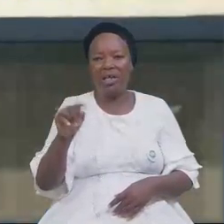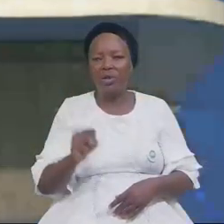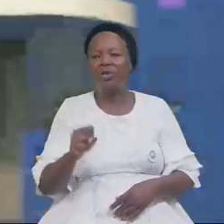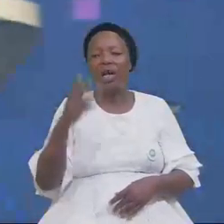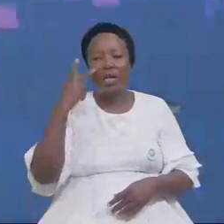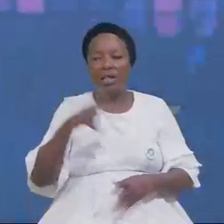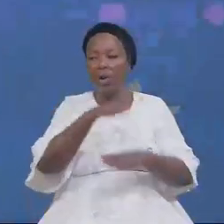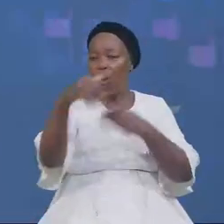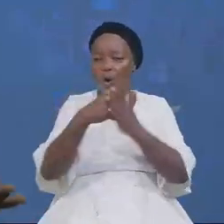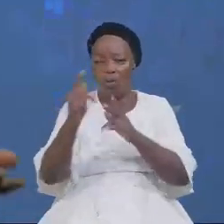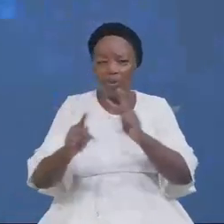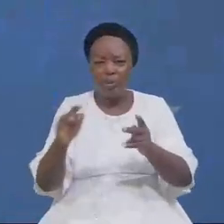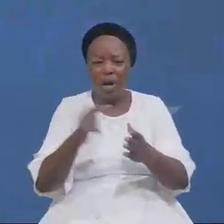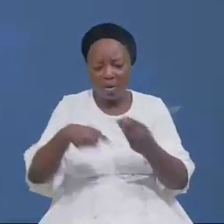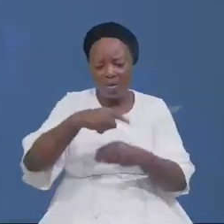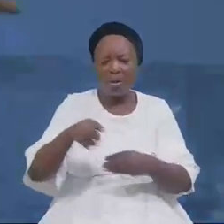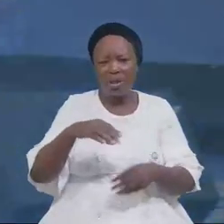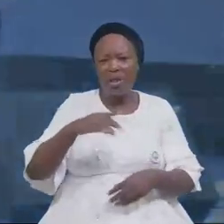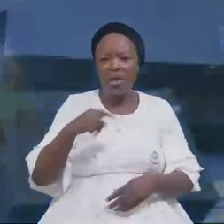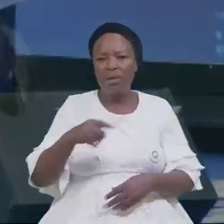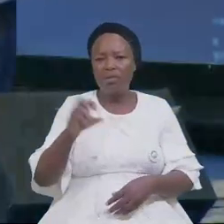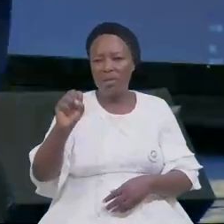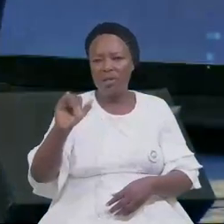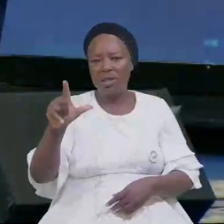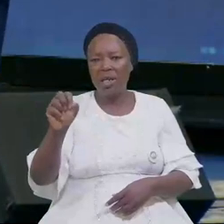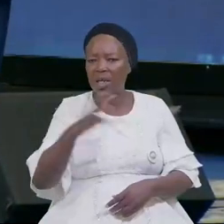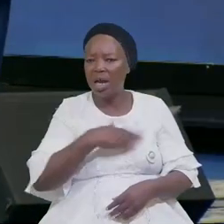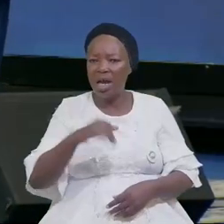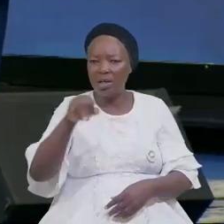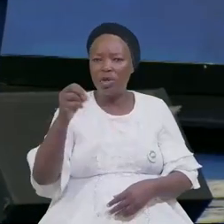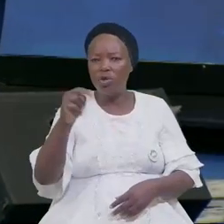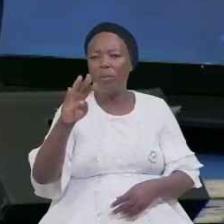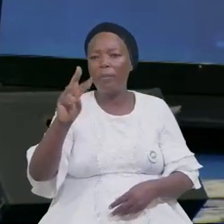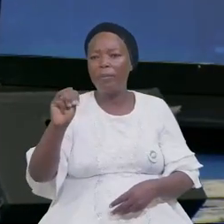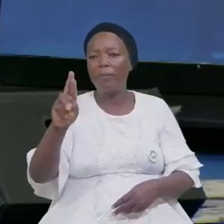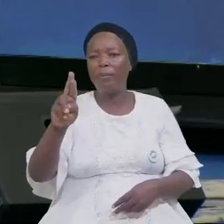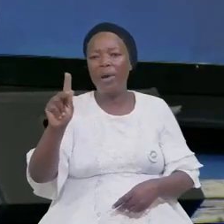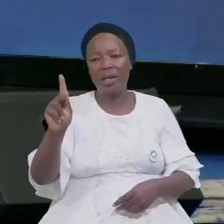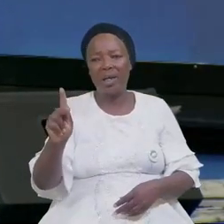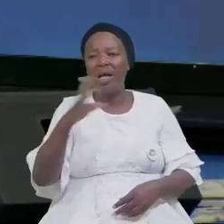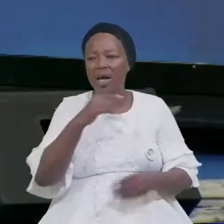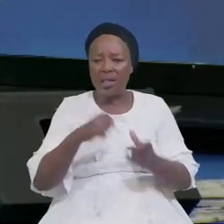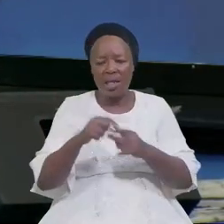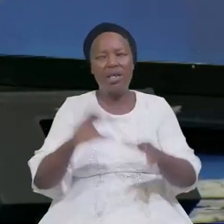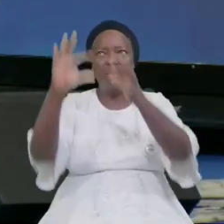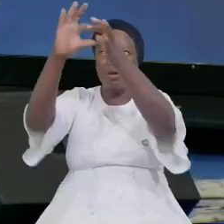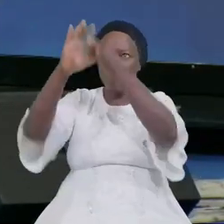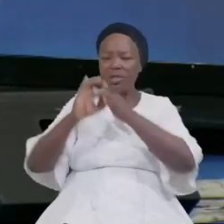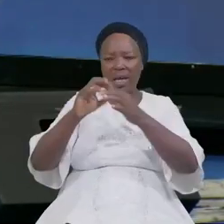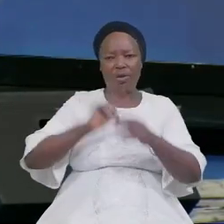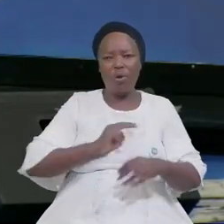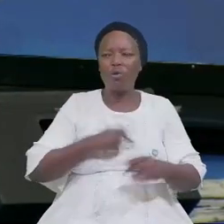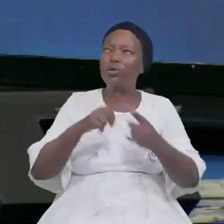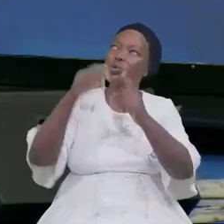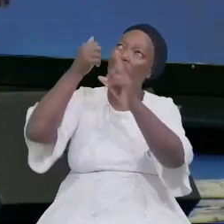tous les gens autour de lui avec Silas, Jean-Marc. Alors, il nous a réconciliés avec